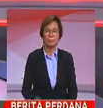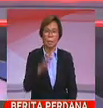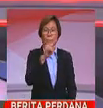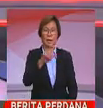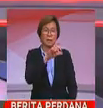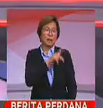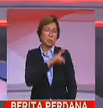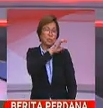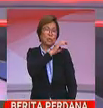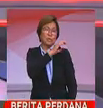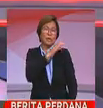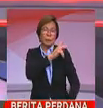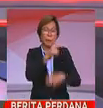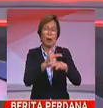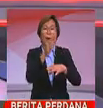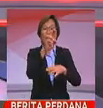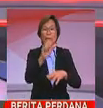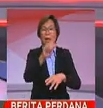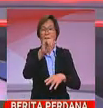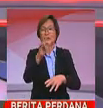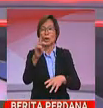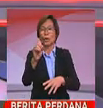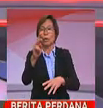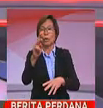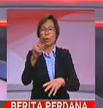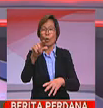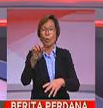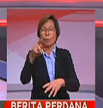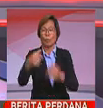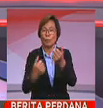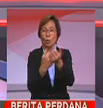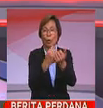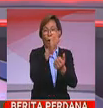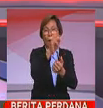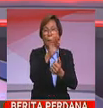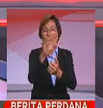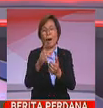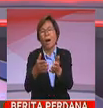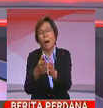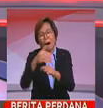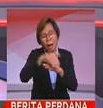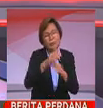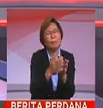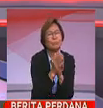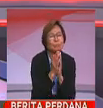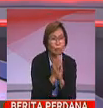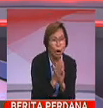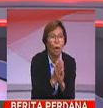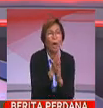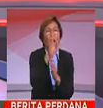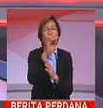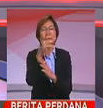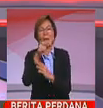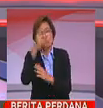Bekas Ketua Juruti Kebangsaan Datuk K. Raja Gopal menyokong tindakan Liga Bola Sepak Malaysia MFL menghantar rayuan kepada Majlis Keselamatan Negara